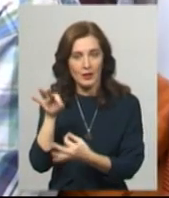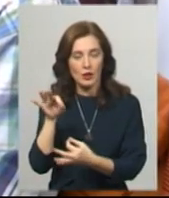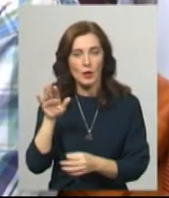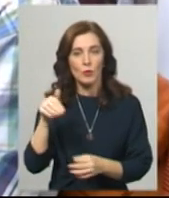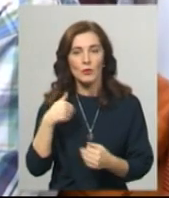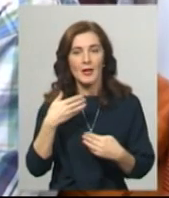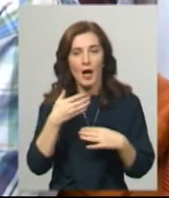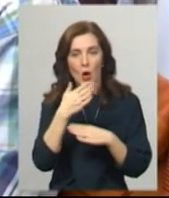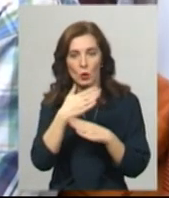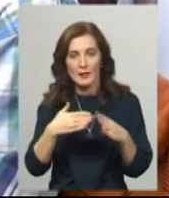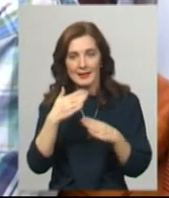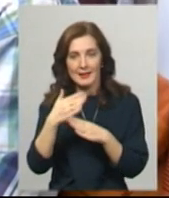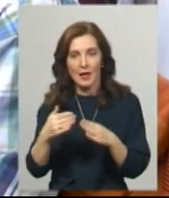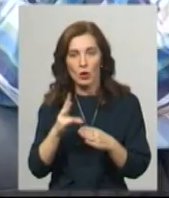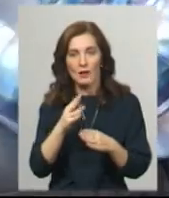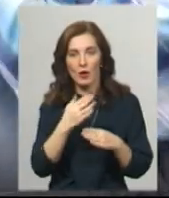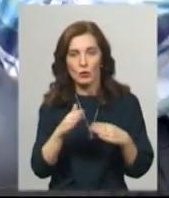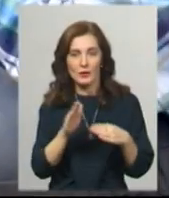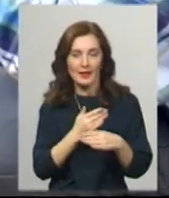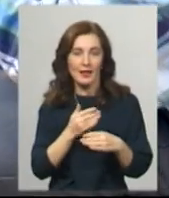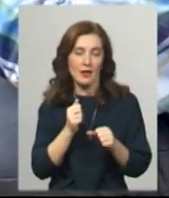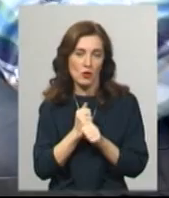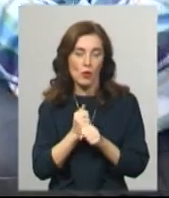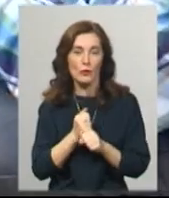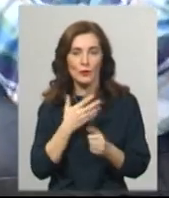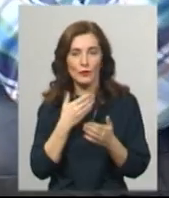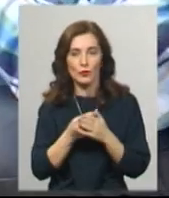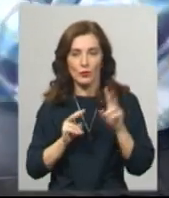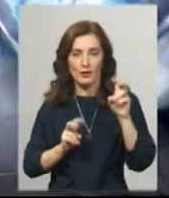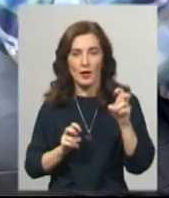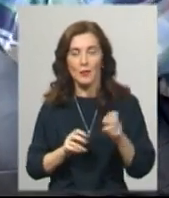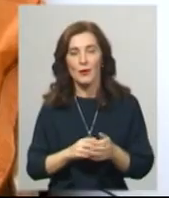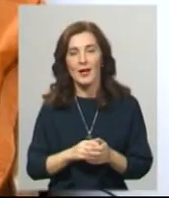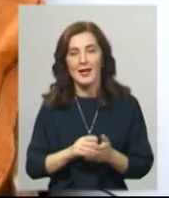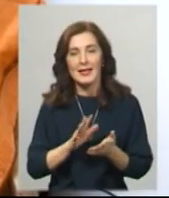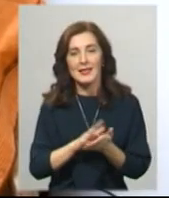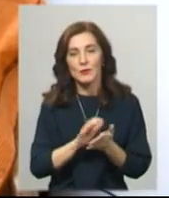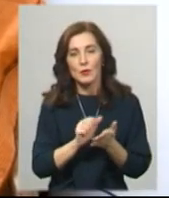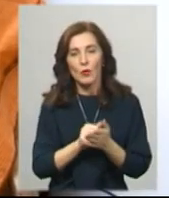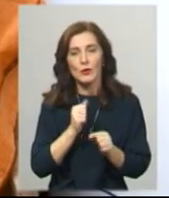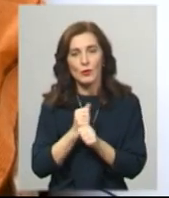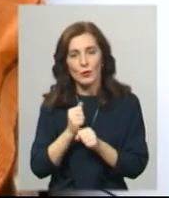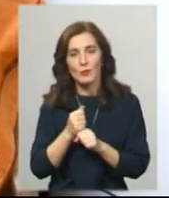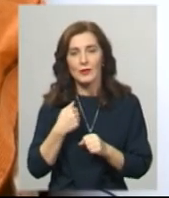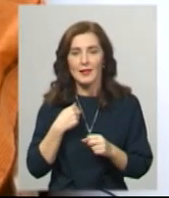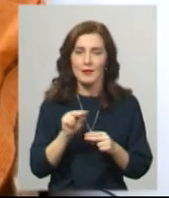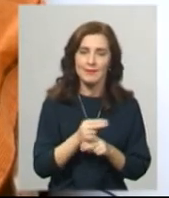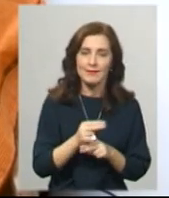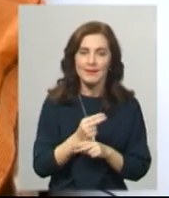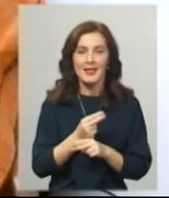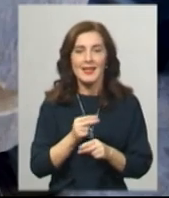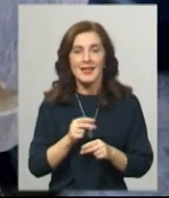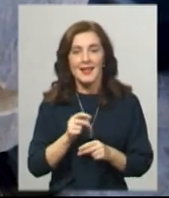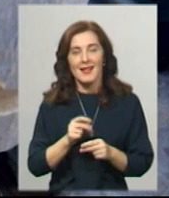куски і з нього роблю скульптуру. Відходів деревини у різьбяра немає. Зіпсовані роботи переробляє, хоча таких за все життя, каже